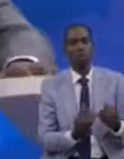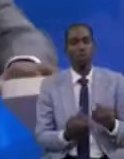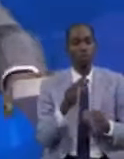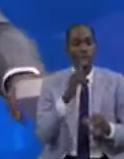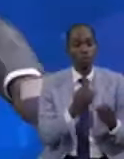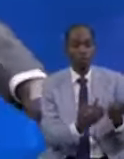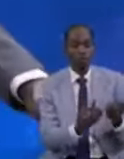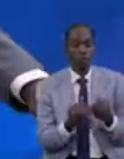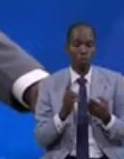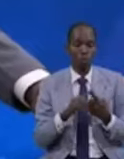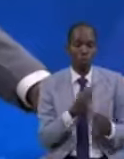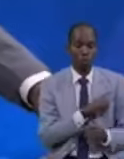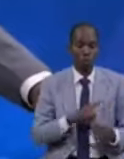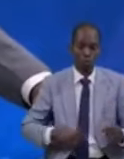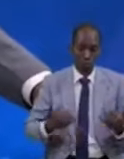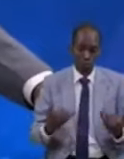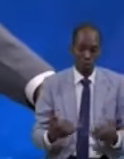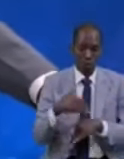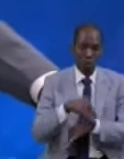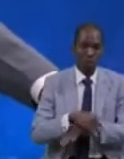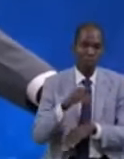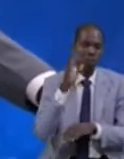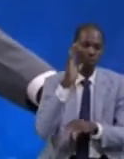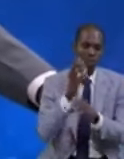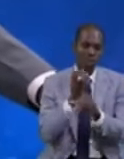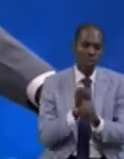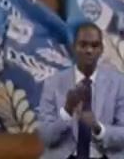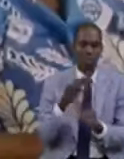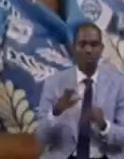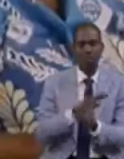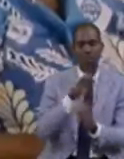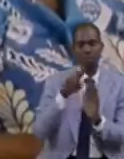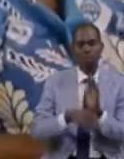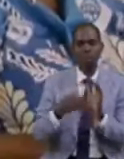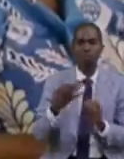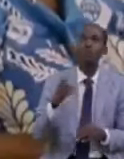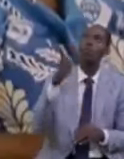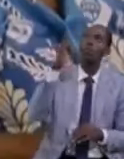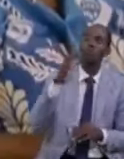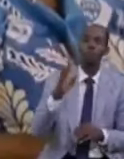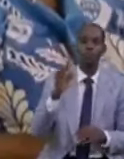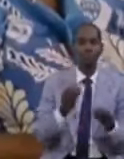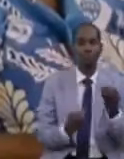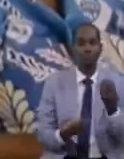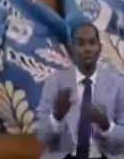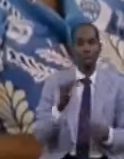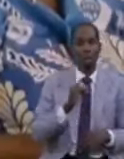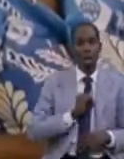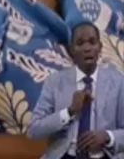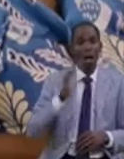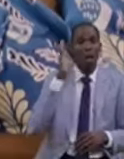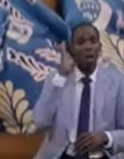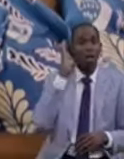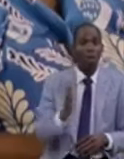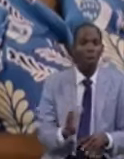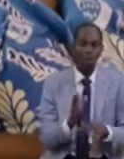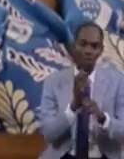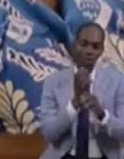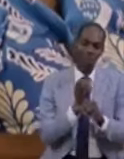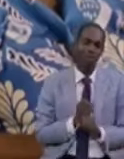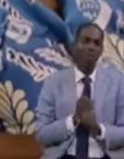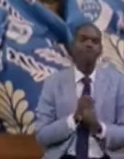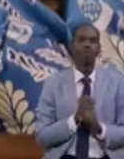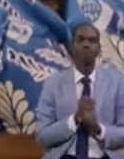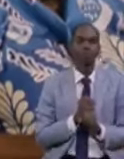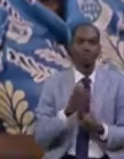venez au Seigneur ce soir vous allez recevoir de ça la plinitude de Dieu et je vais recevoir j'ai dit je vais recevoir quand